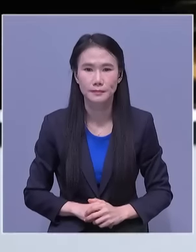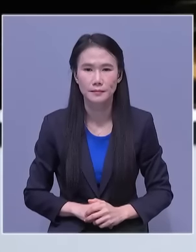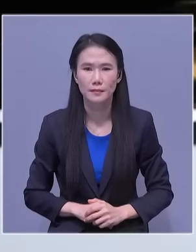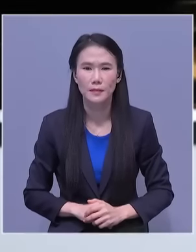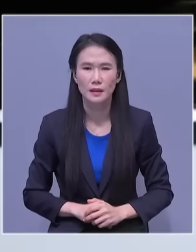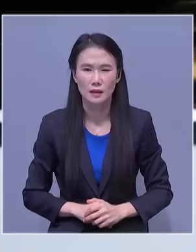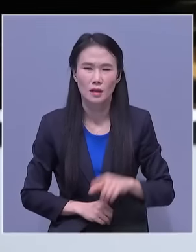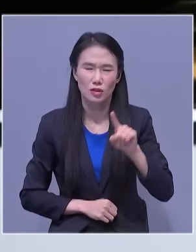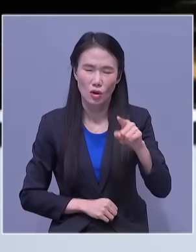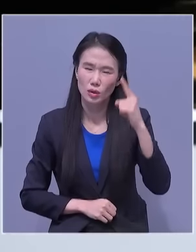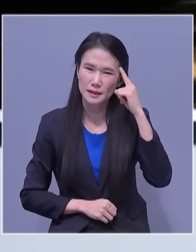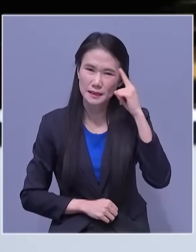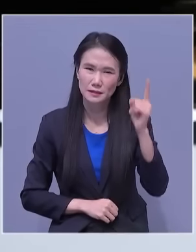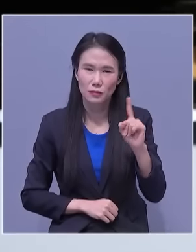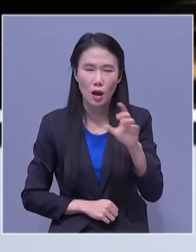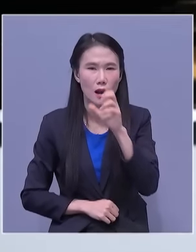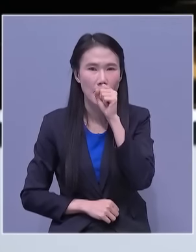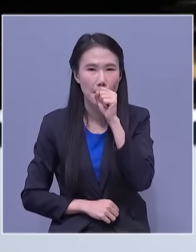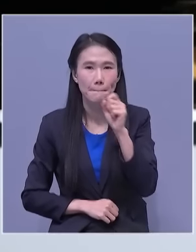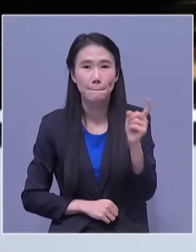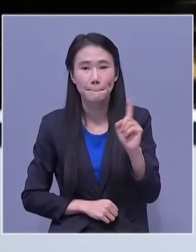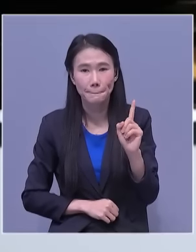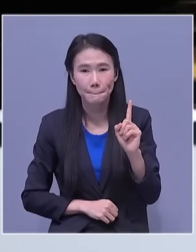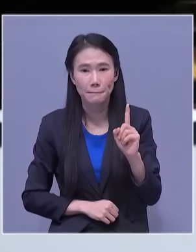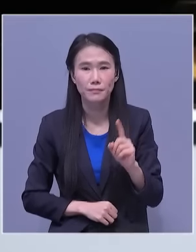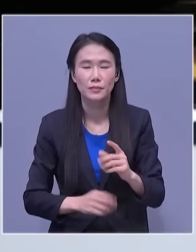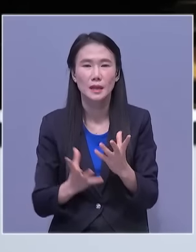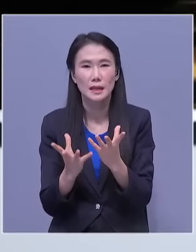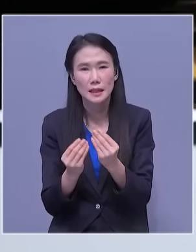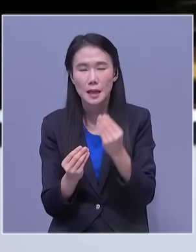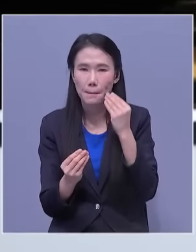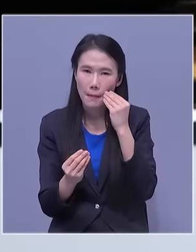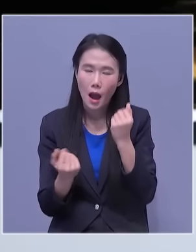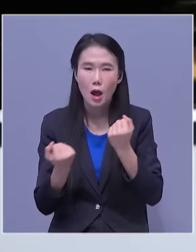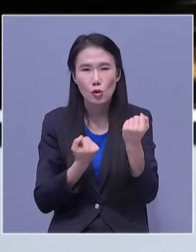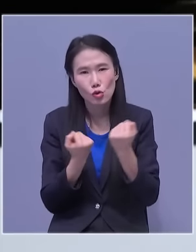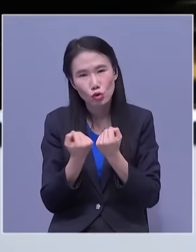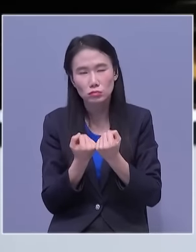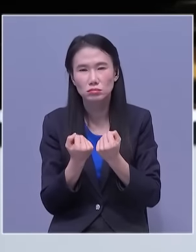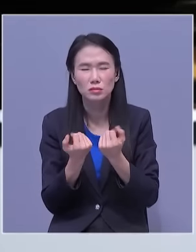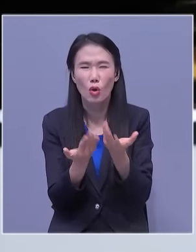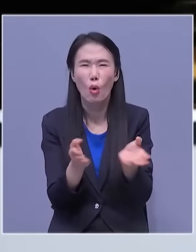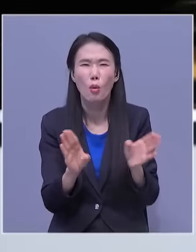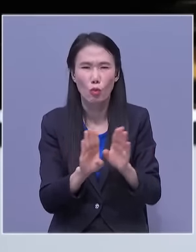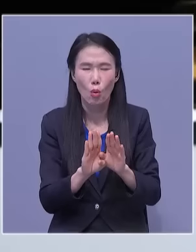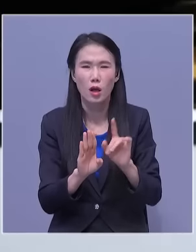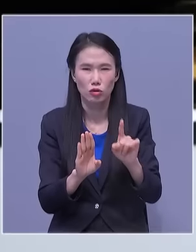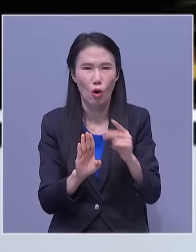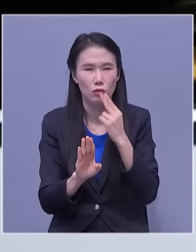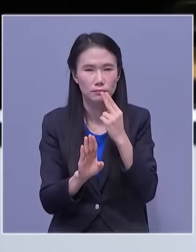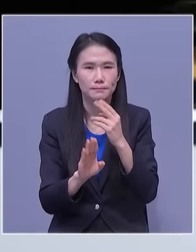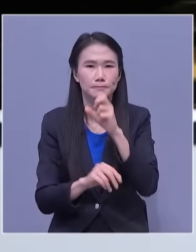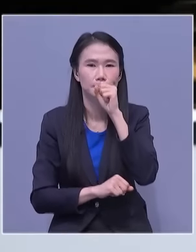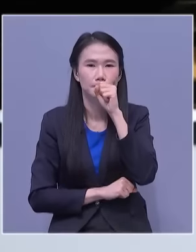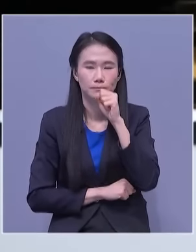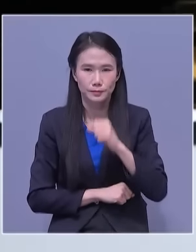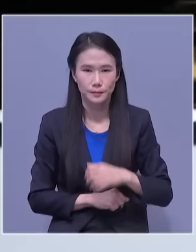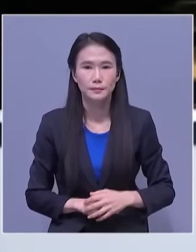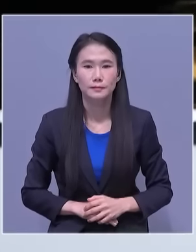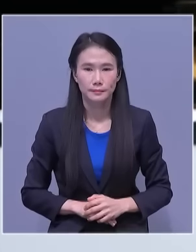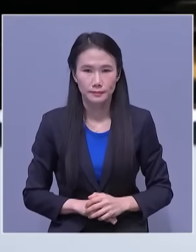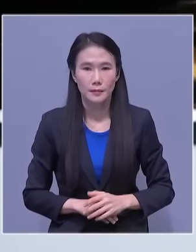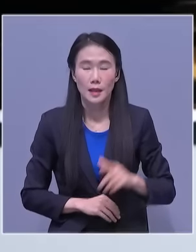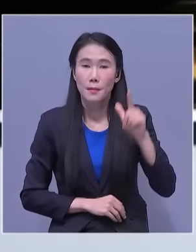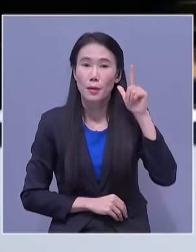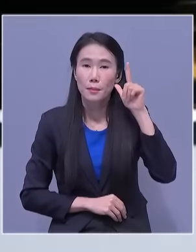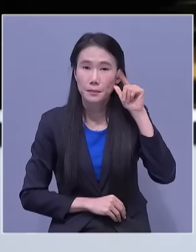สงวนอะไรที่มันเอ่อเกี่ยวกับในเรื่องของมรดกพินัยกรรมหรือครอบครัวเนี่ยก็คงจะขออนุญาตสงวนไว้อนะฮะเพราะทาง